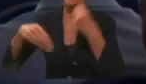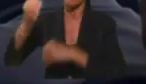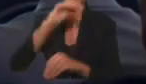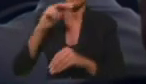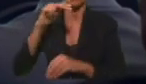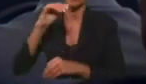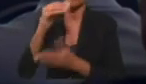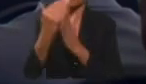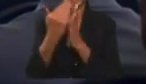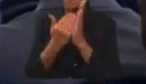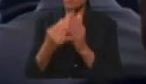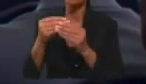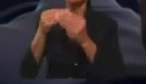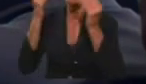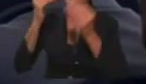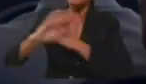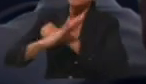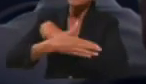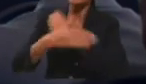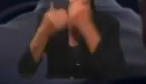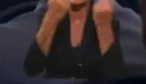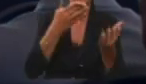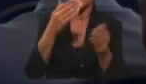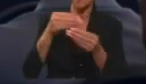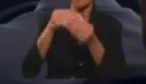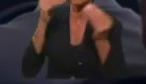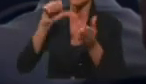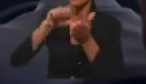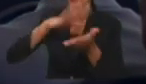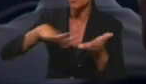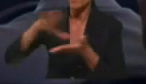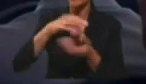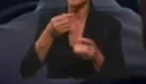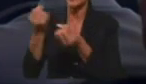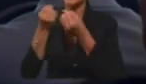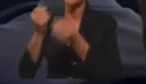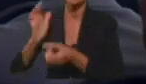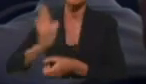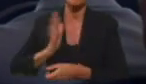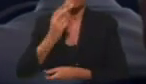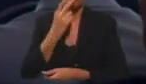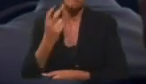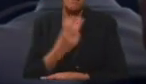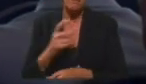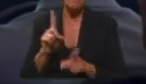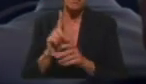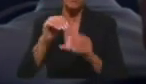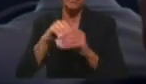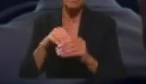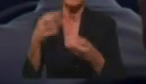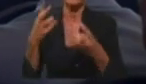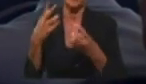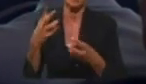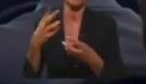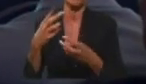programy wspierające rozwój ochrony środowiska, transportu i bezpieczeństwa energetycznego. Warto podkreślić, że dobra